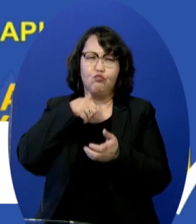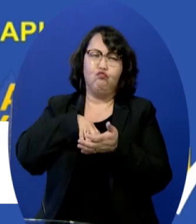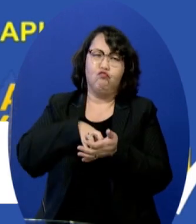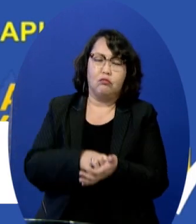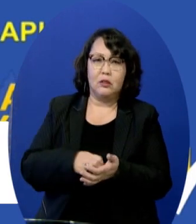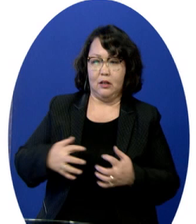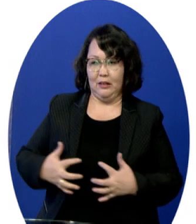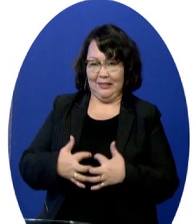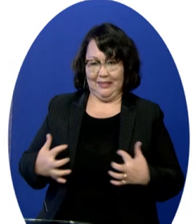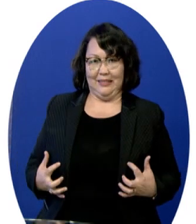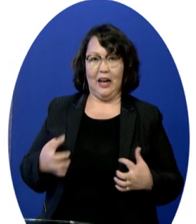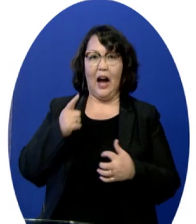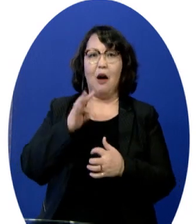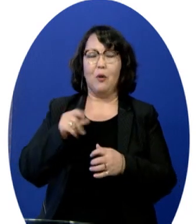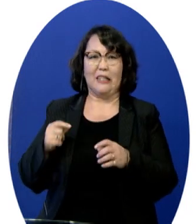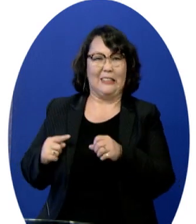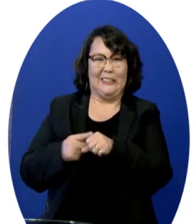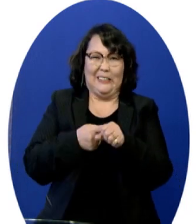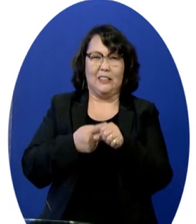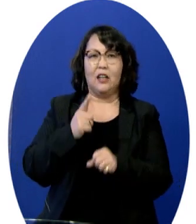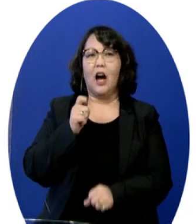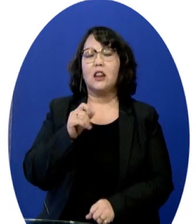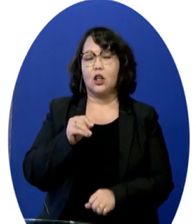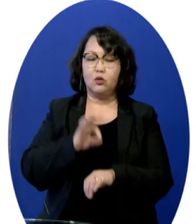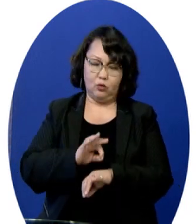илүү ажиглагдана гэдгийг эрүүл мэндийн яам анхаарууллаа.